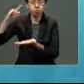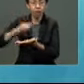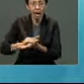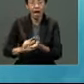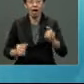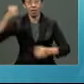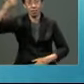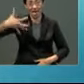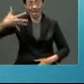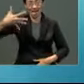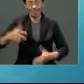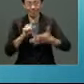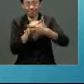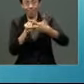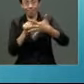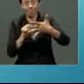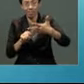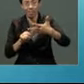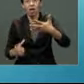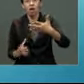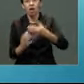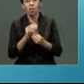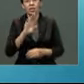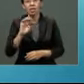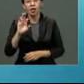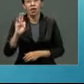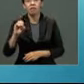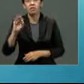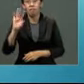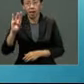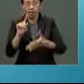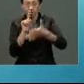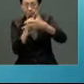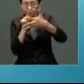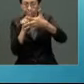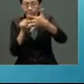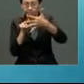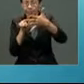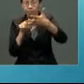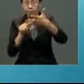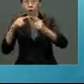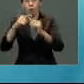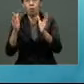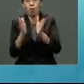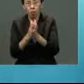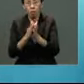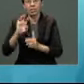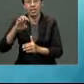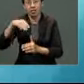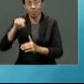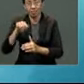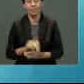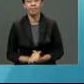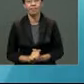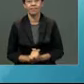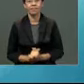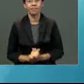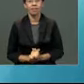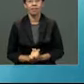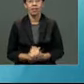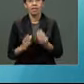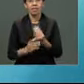5เที่ยวบินนะครับ498ตามรายละเอียดที่ปรากฏนี้นะครับแล้วก็ในสัปดาห์หน้านี้ก็จะมีนะ